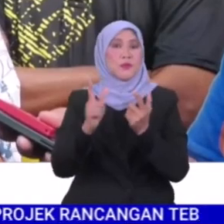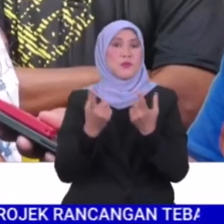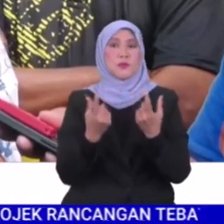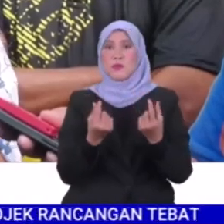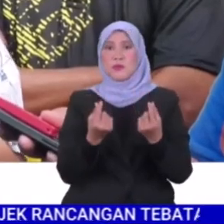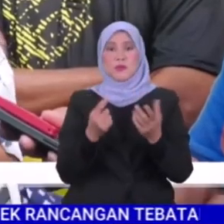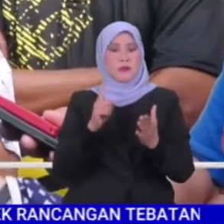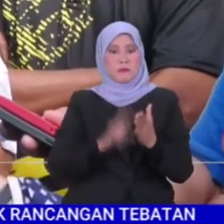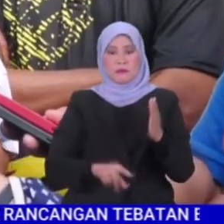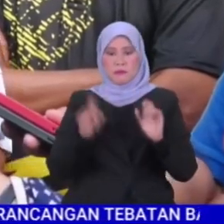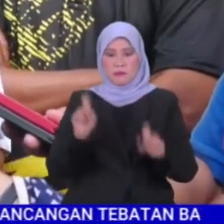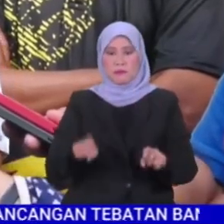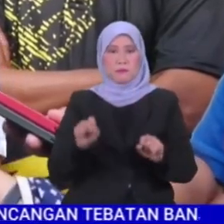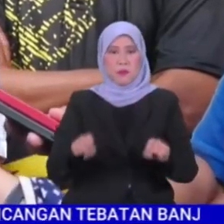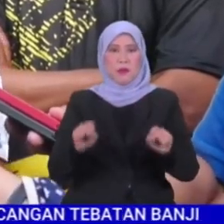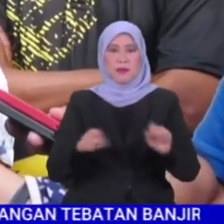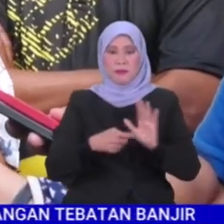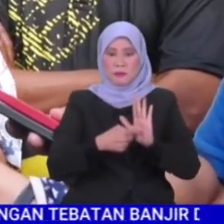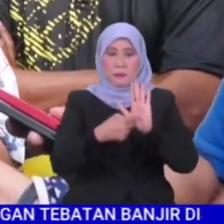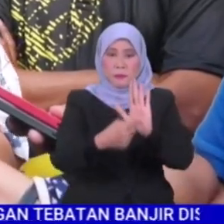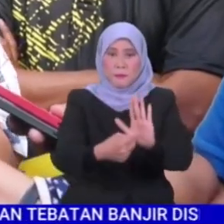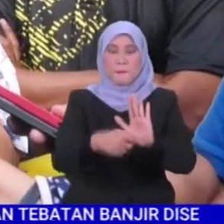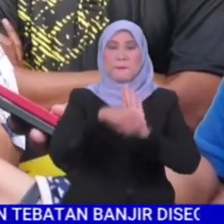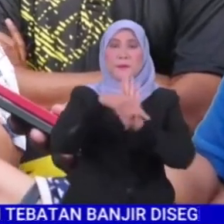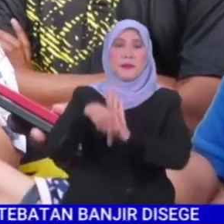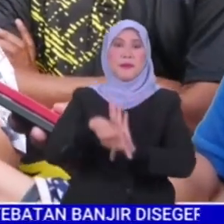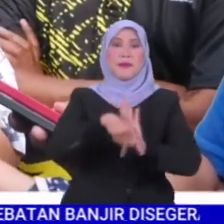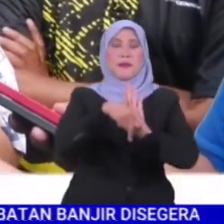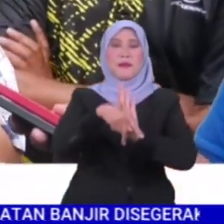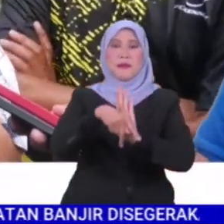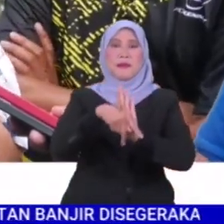kita pamerkan. Misalnya suku kata